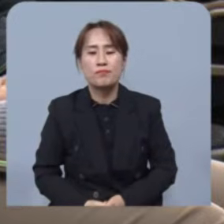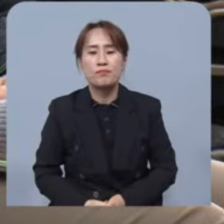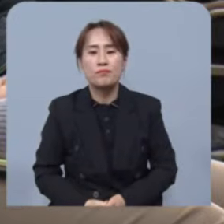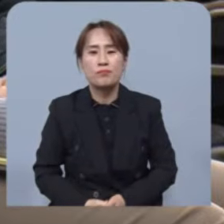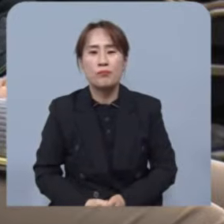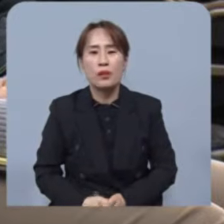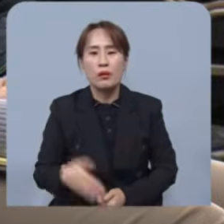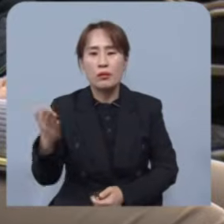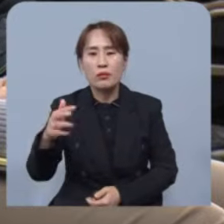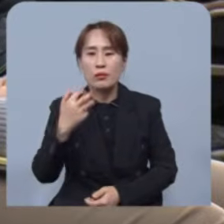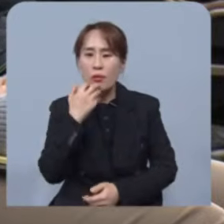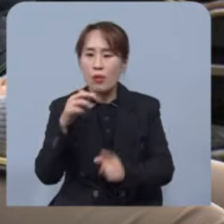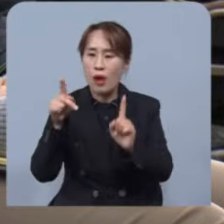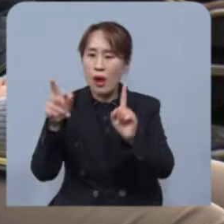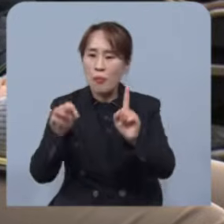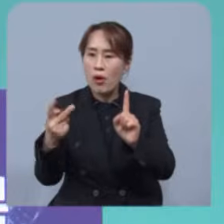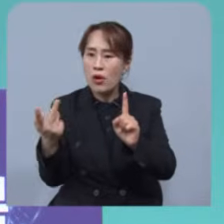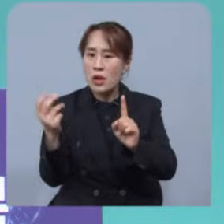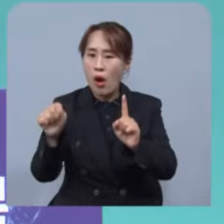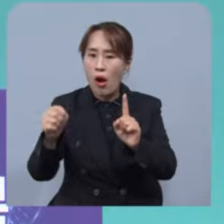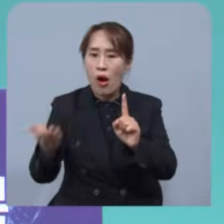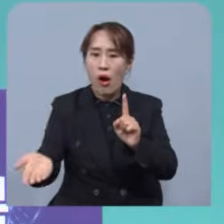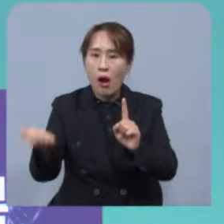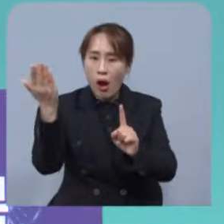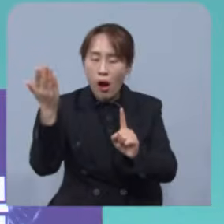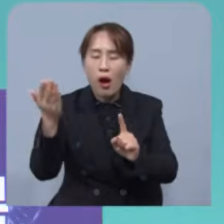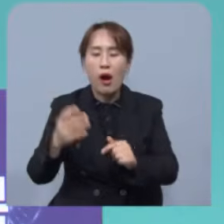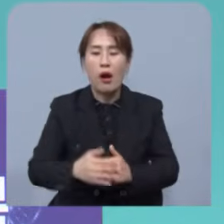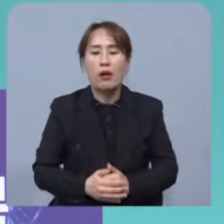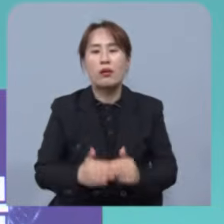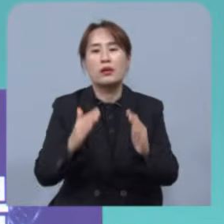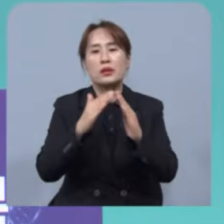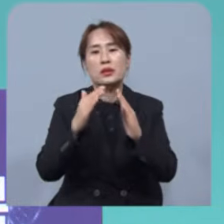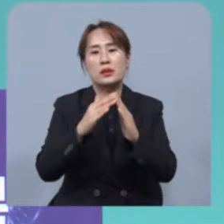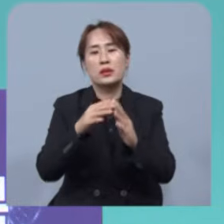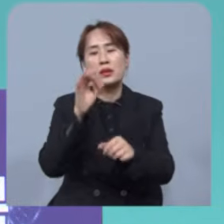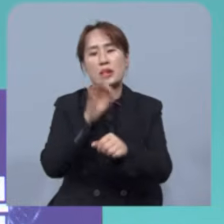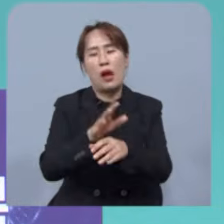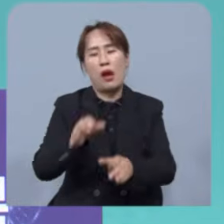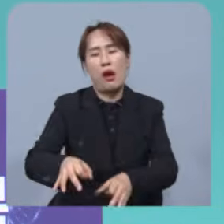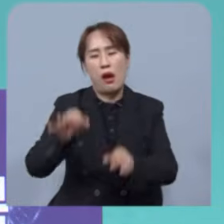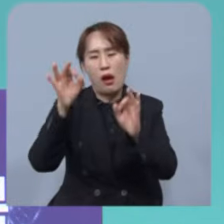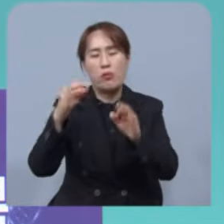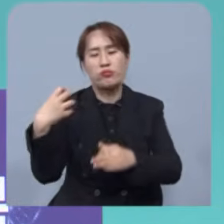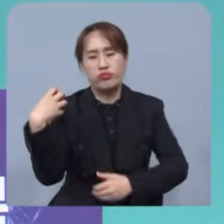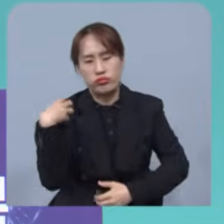그런데 한 평에 2억을 넘어선다니 이게 주거 비용이 또 올라가지 않습니까?